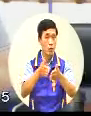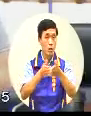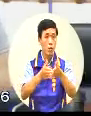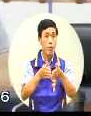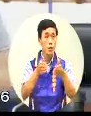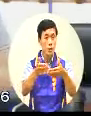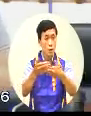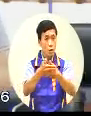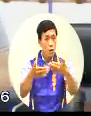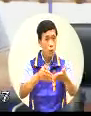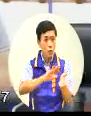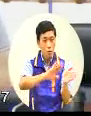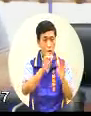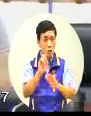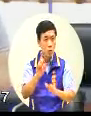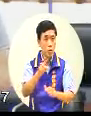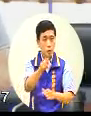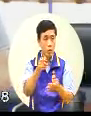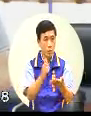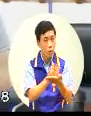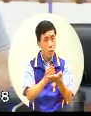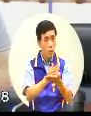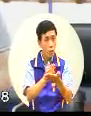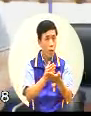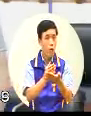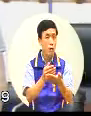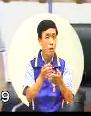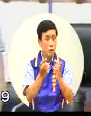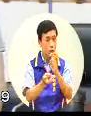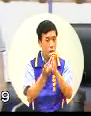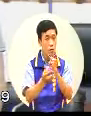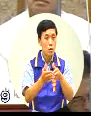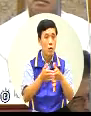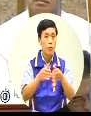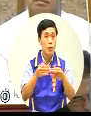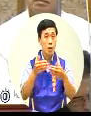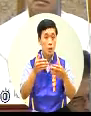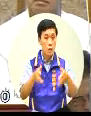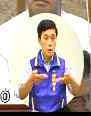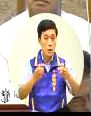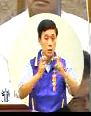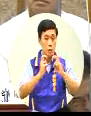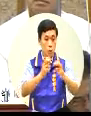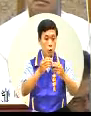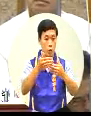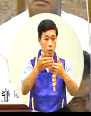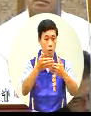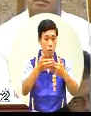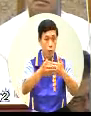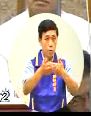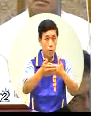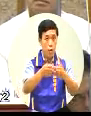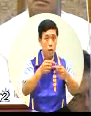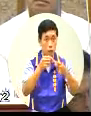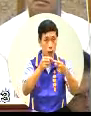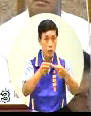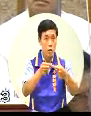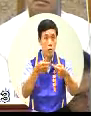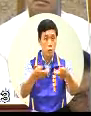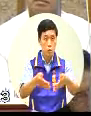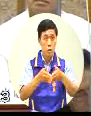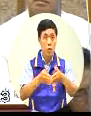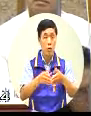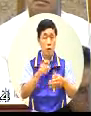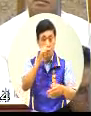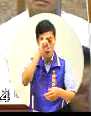样，你们再做好好的评估啦。好好， 那第一阶段的轻轨是一个非常重要的一个城市引进的部分，我们希望透过第一